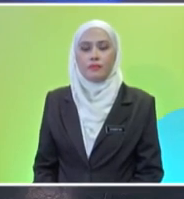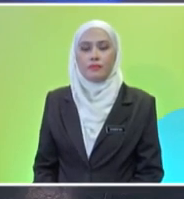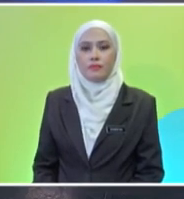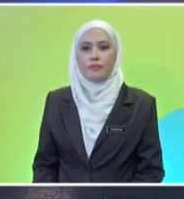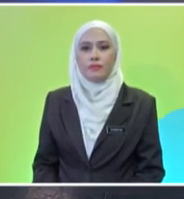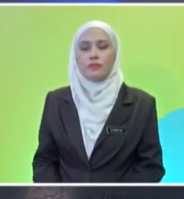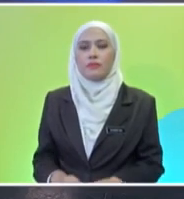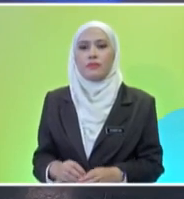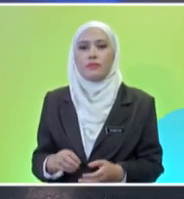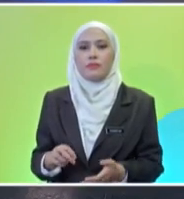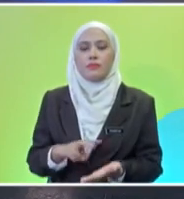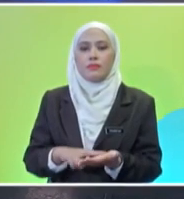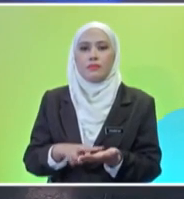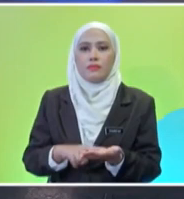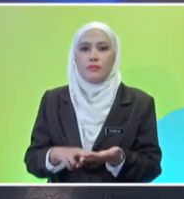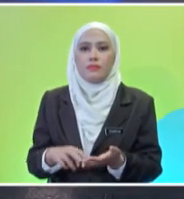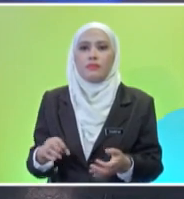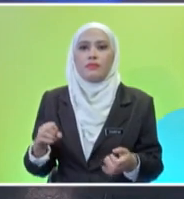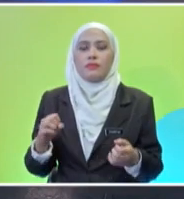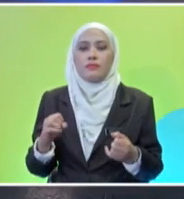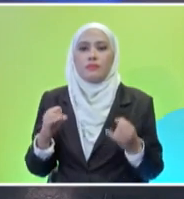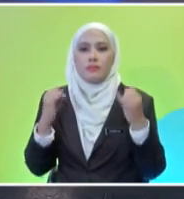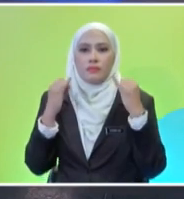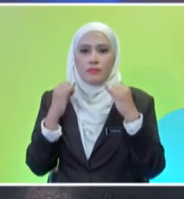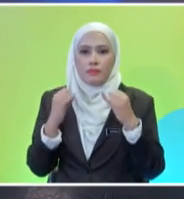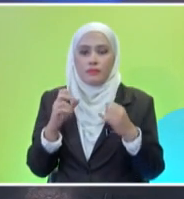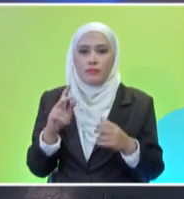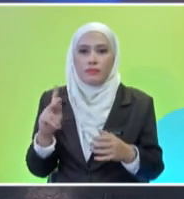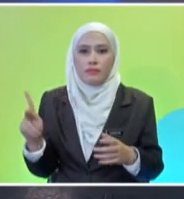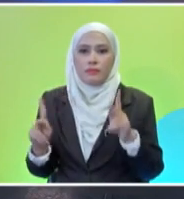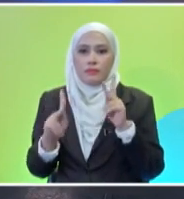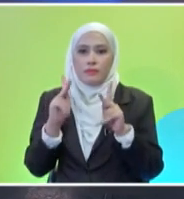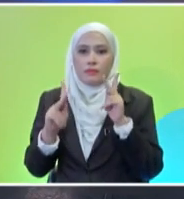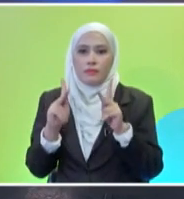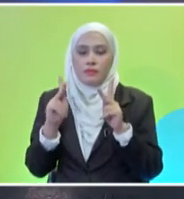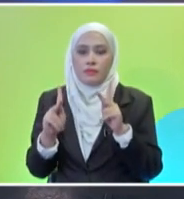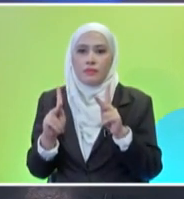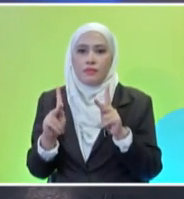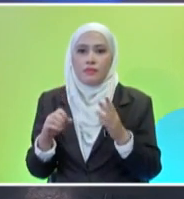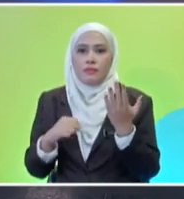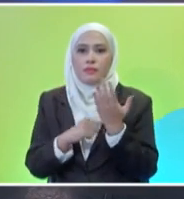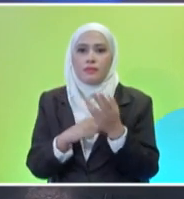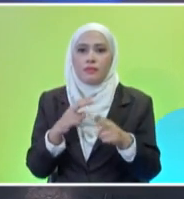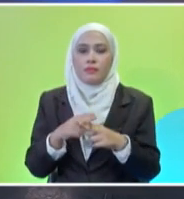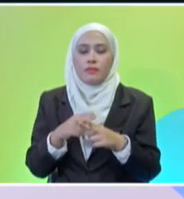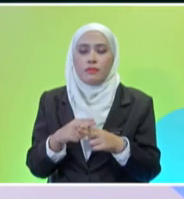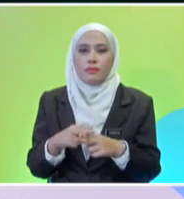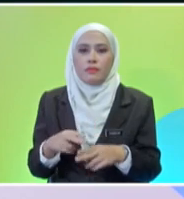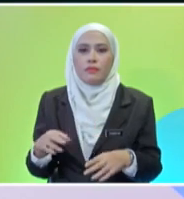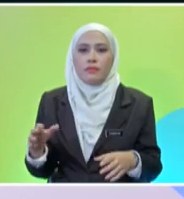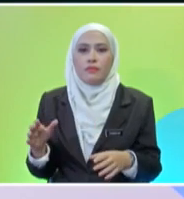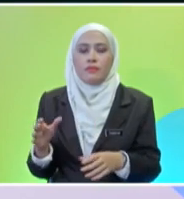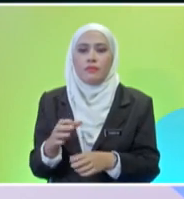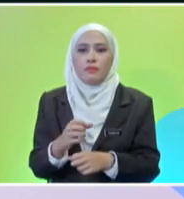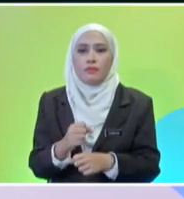mengandung dapat menyatukan kata seni namun yang terdapat dalam dialog yang dibaca akhir sekali mereka dapat